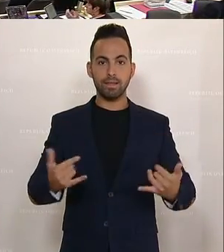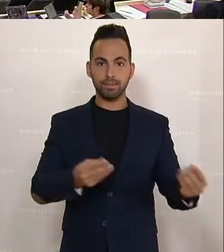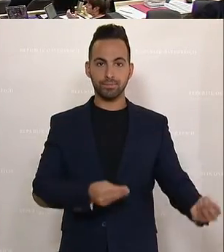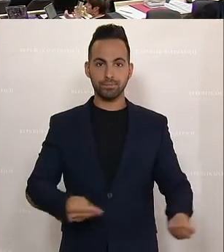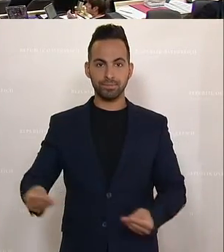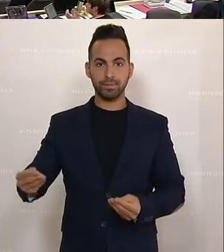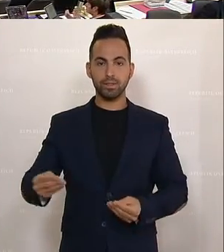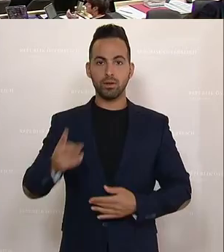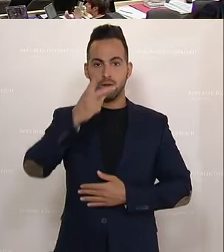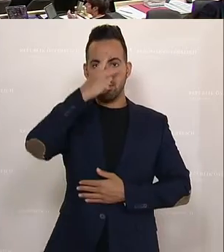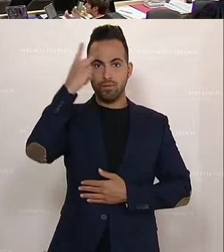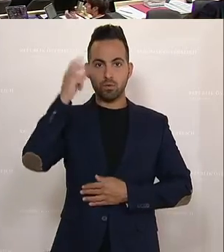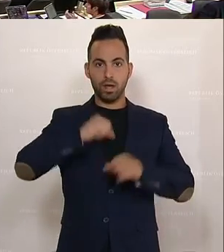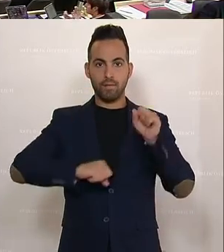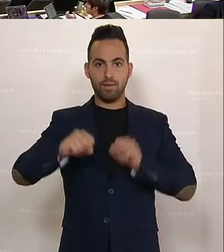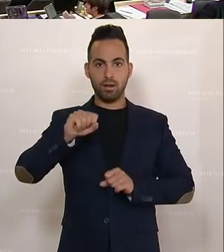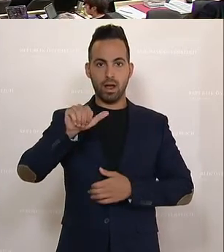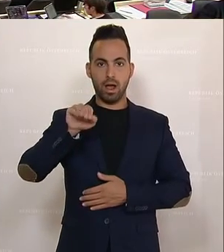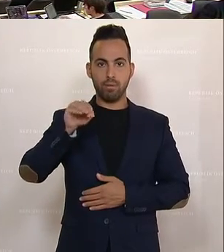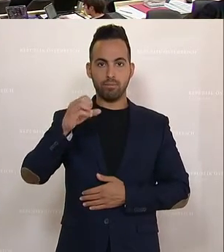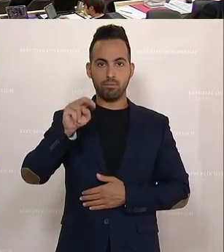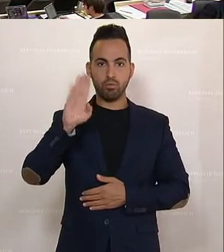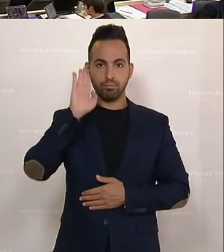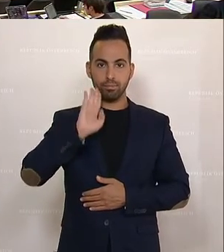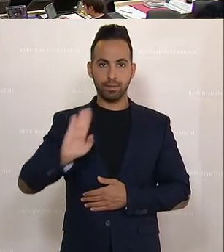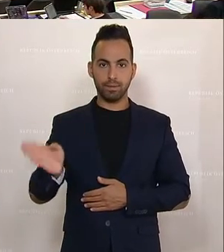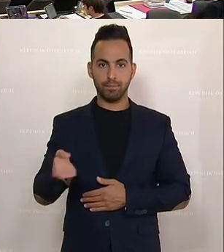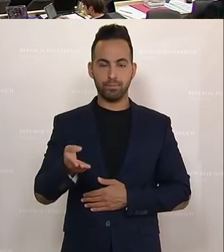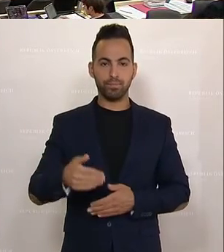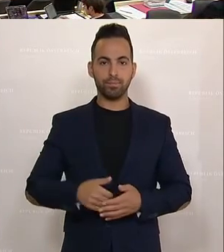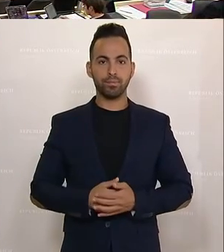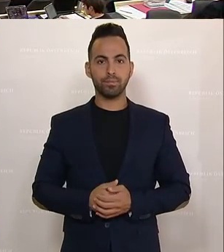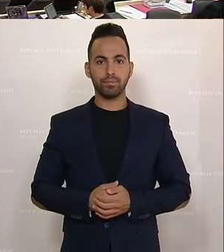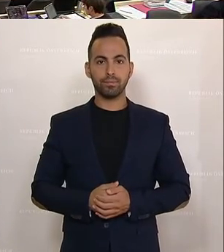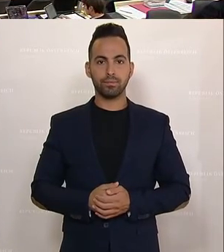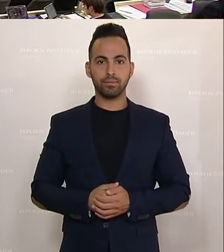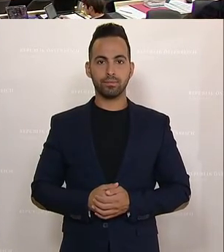und für Soziales zuständig. Werner Amon, nominiert von der ÖVP für